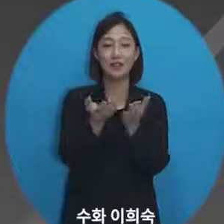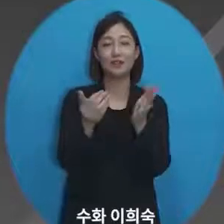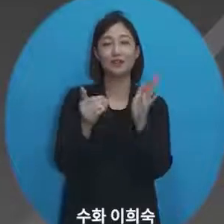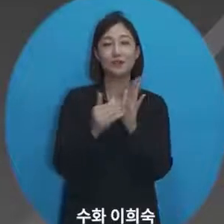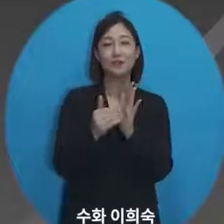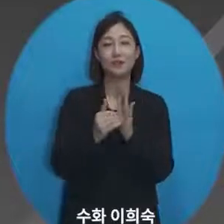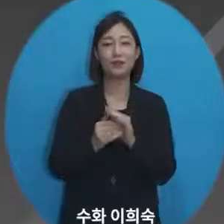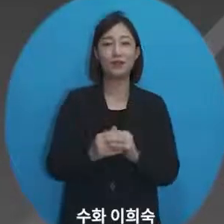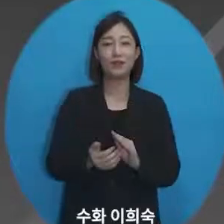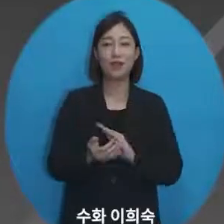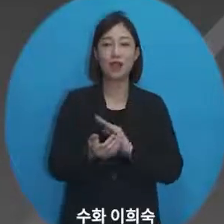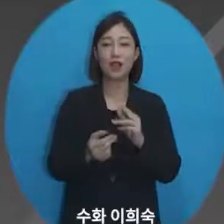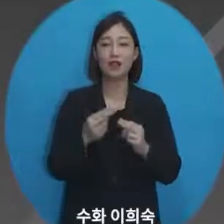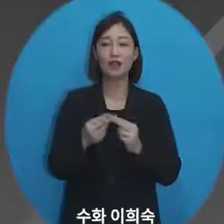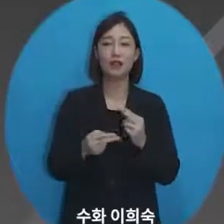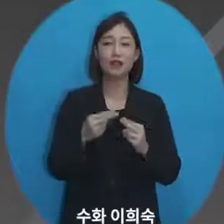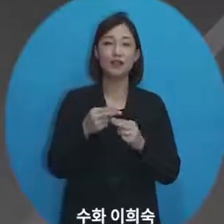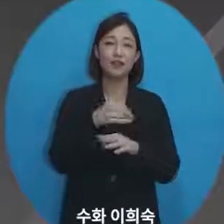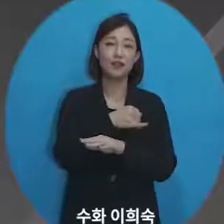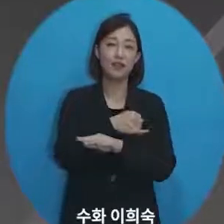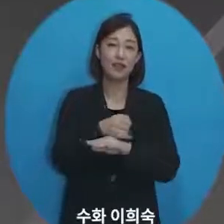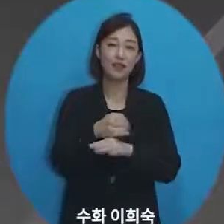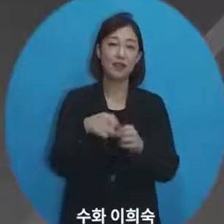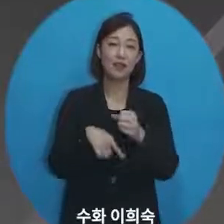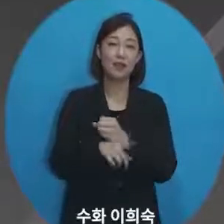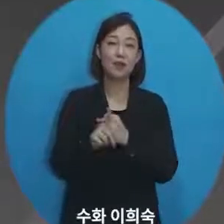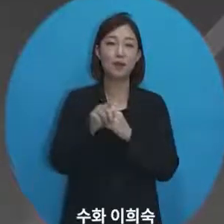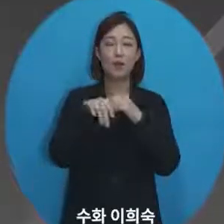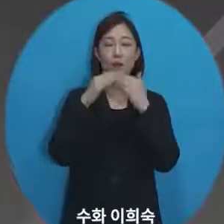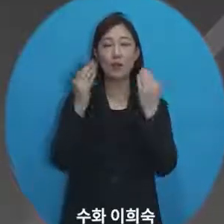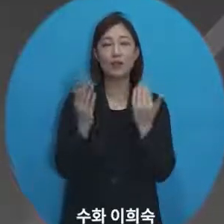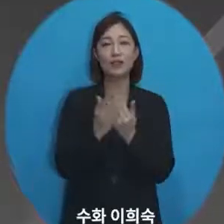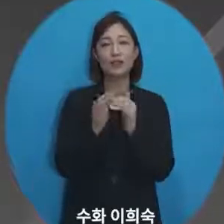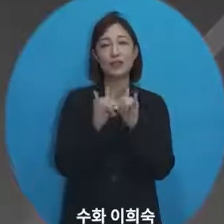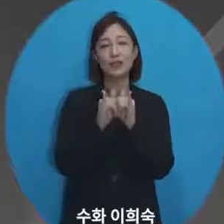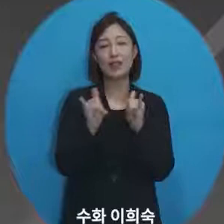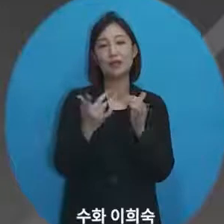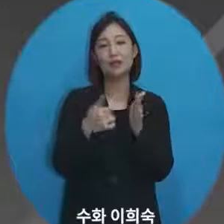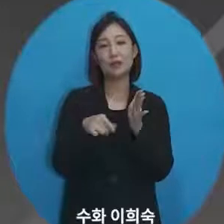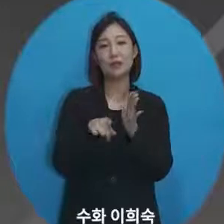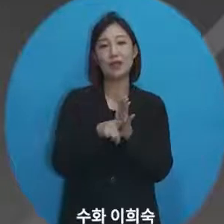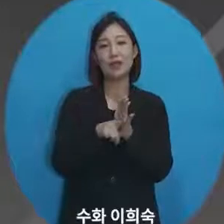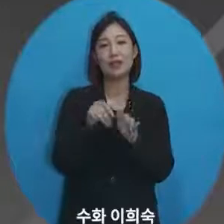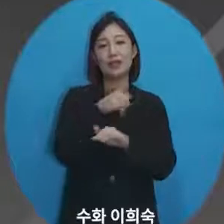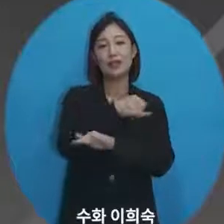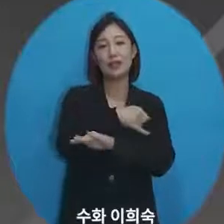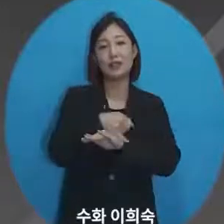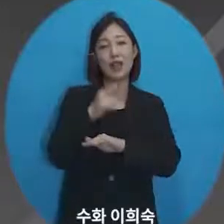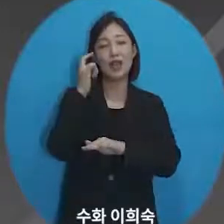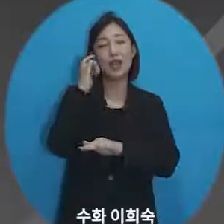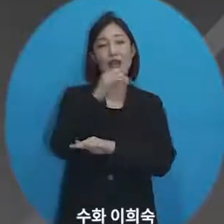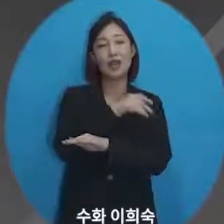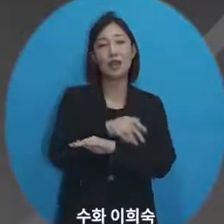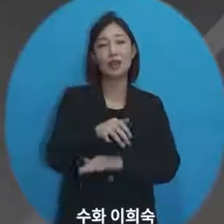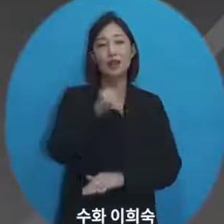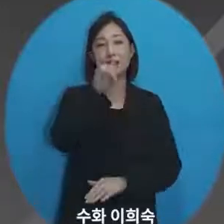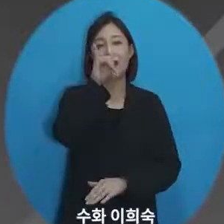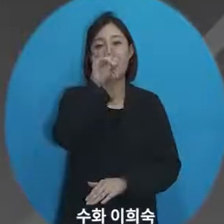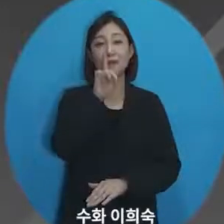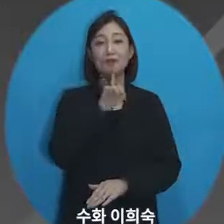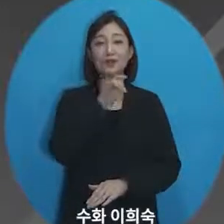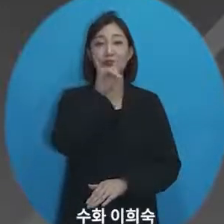아까 말씀드릴 때 모든 사람을 고려한 그런 계획이다라는 말씀을 드렸는데요. 이런 의미에서 모두를